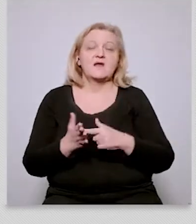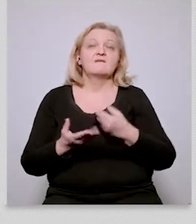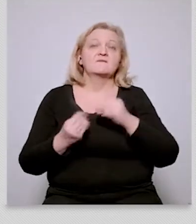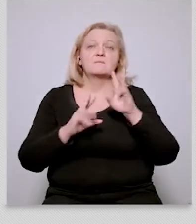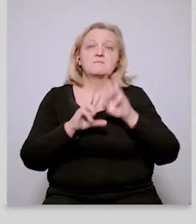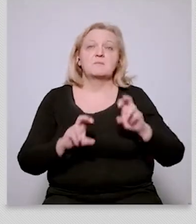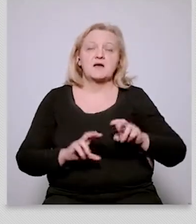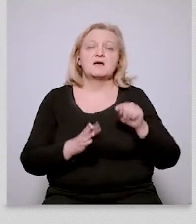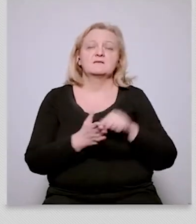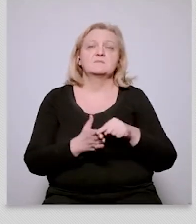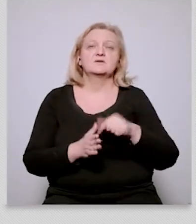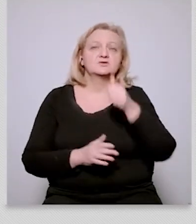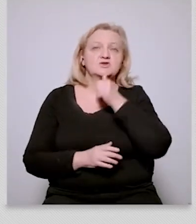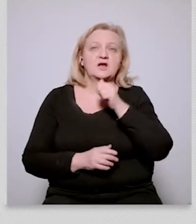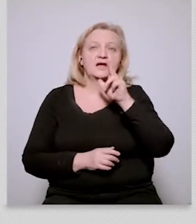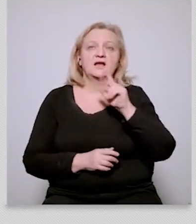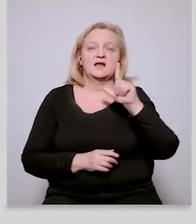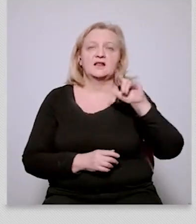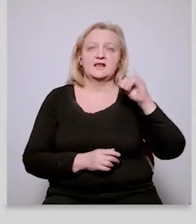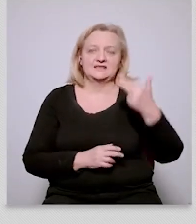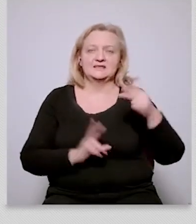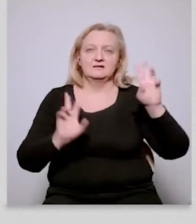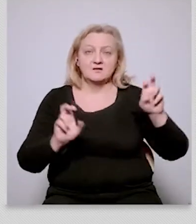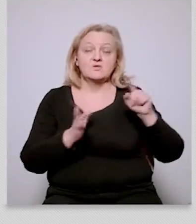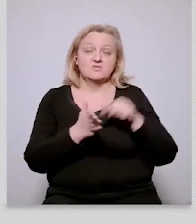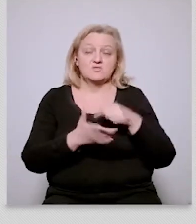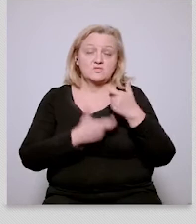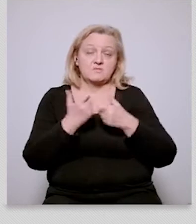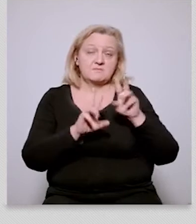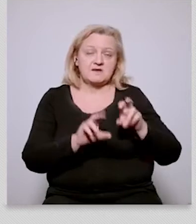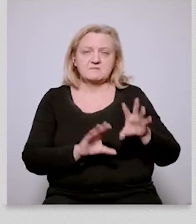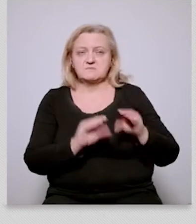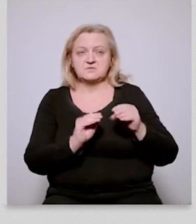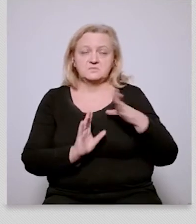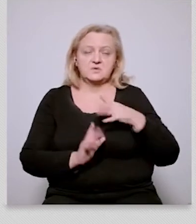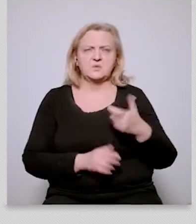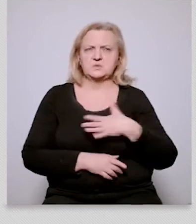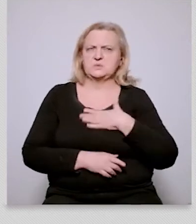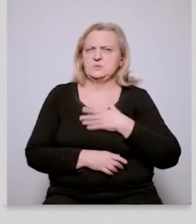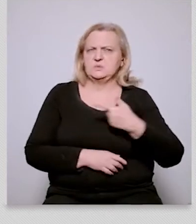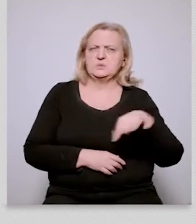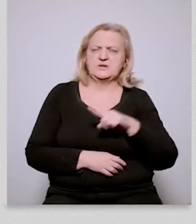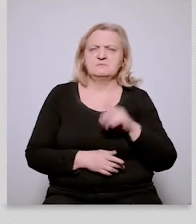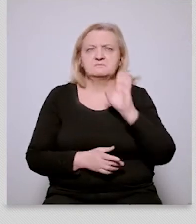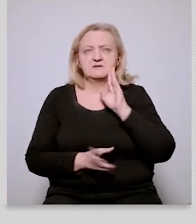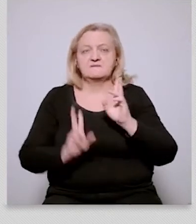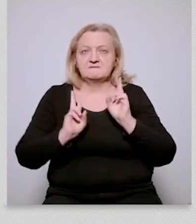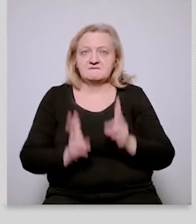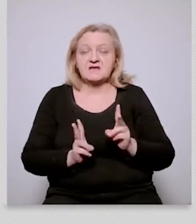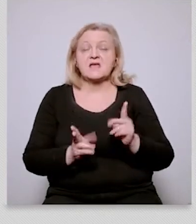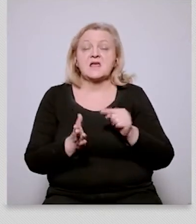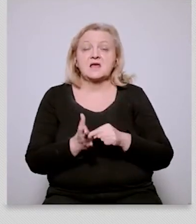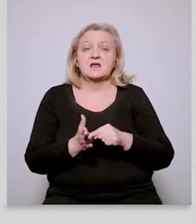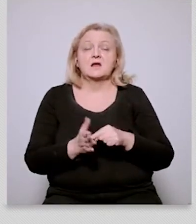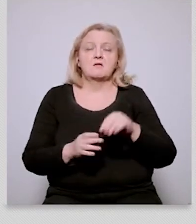dotyczących zielonego klina. Zaczęliśmy to badanie, bo mieliśmy takie przeczucie, że mimo faktu i że zwłaszcza